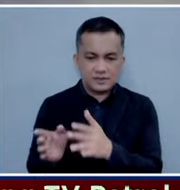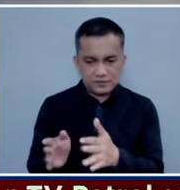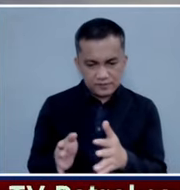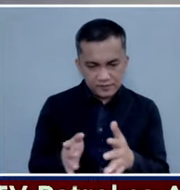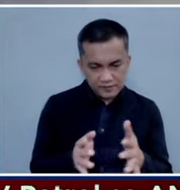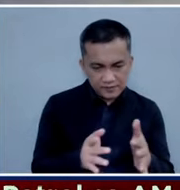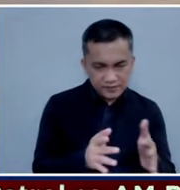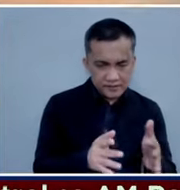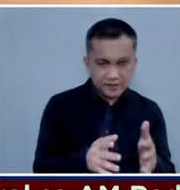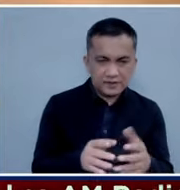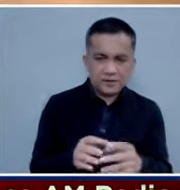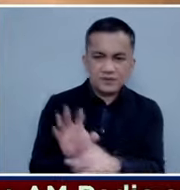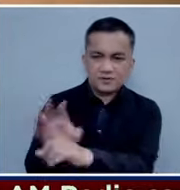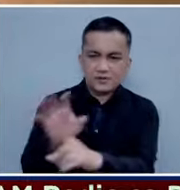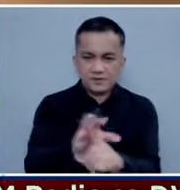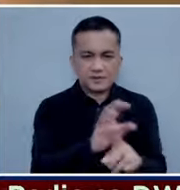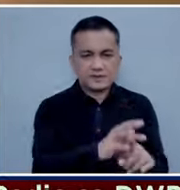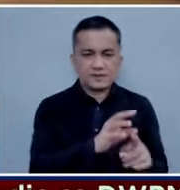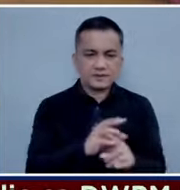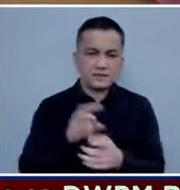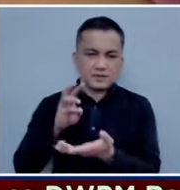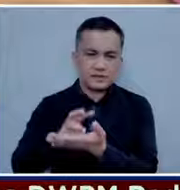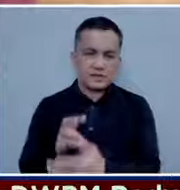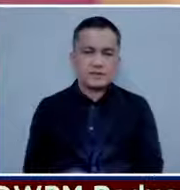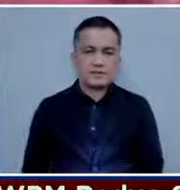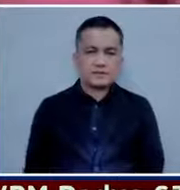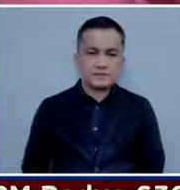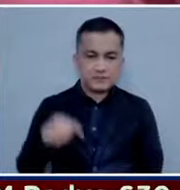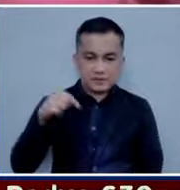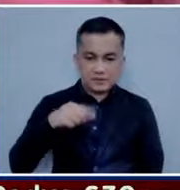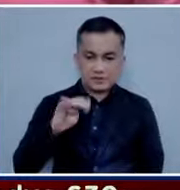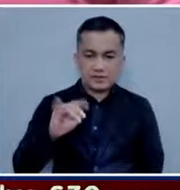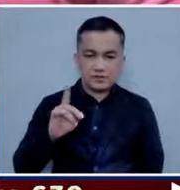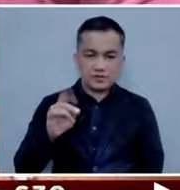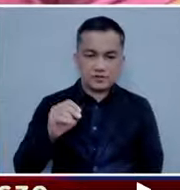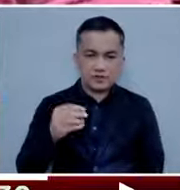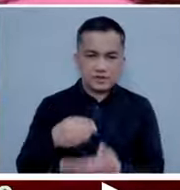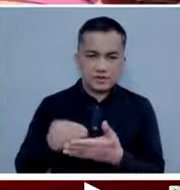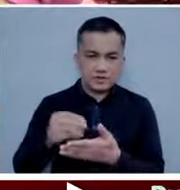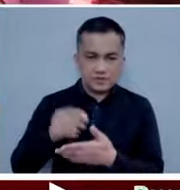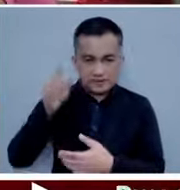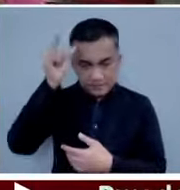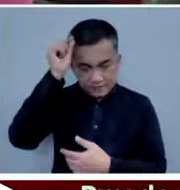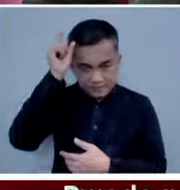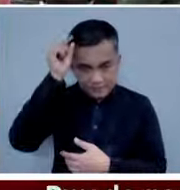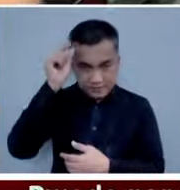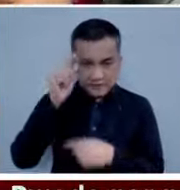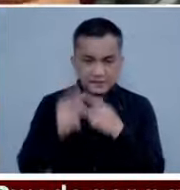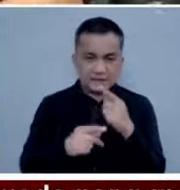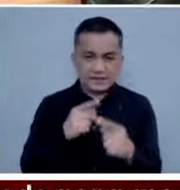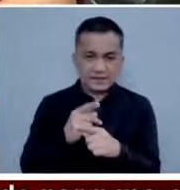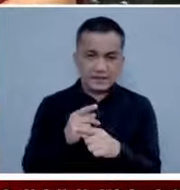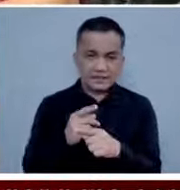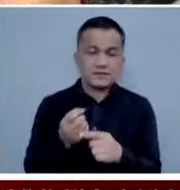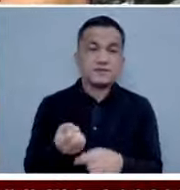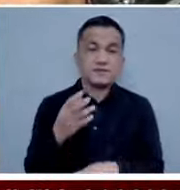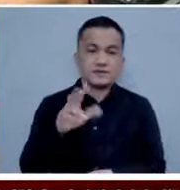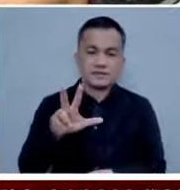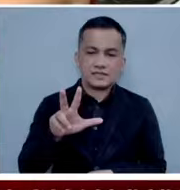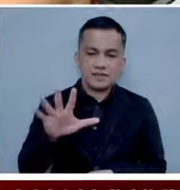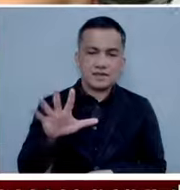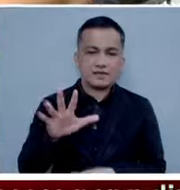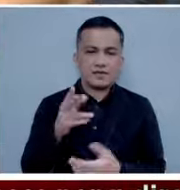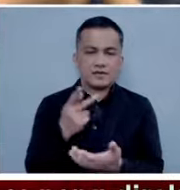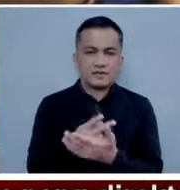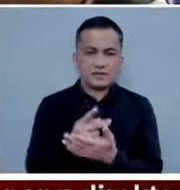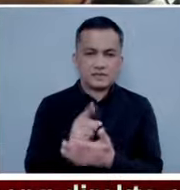kung saan-saan. Dito sa Binondo, mabibili itong mga bibe clip na ito at iba pang mga uri ng clip sa halagang 35 pesos